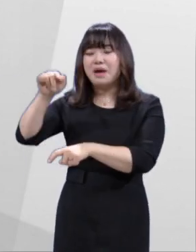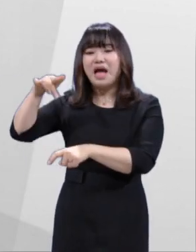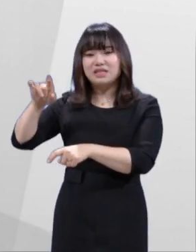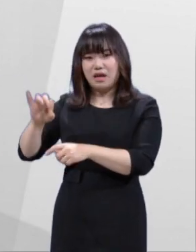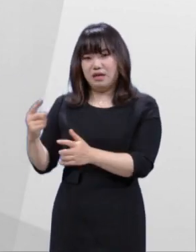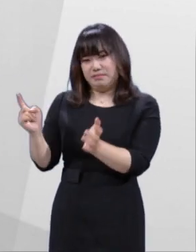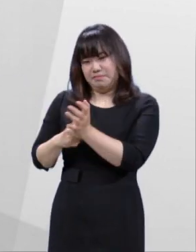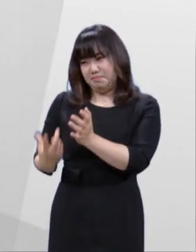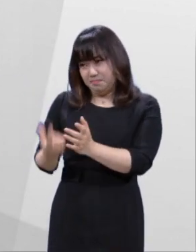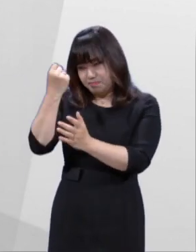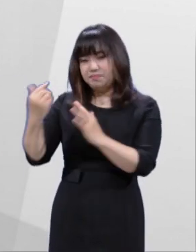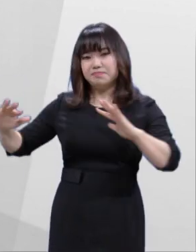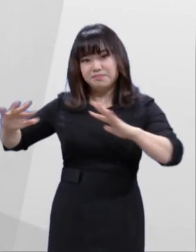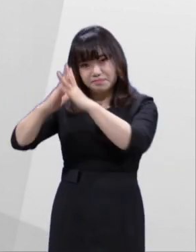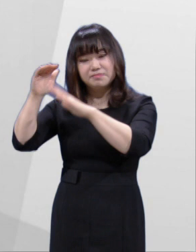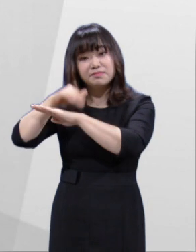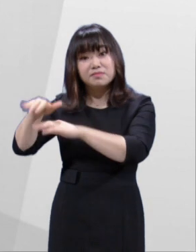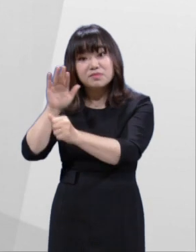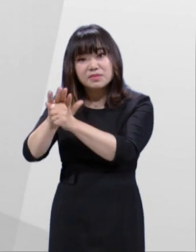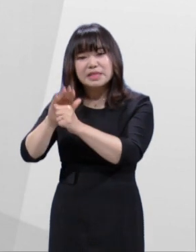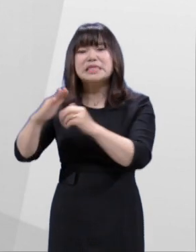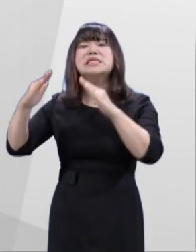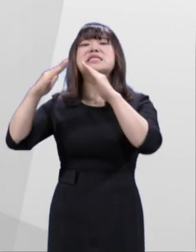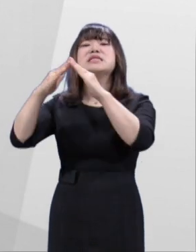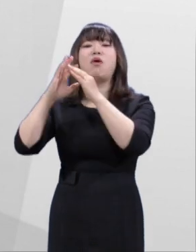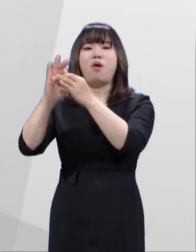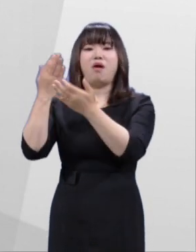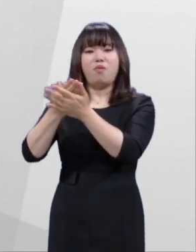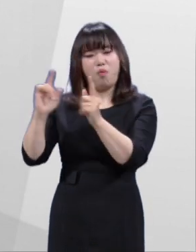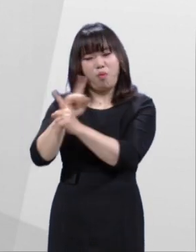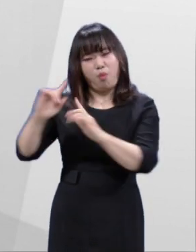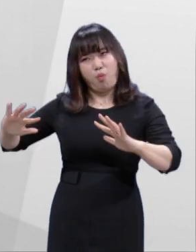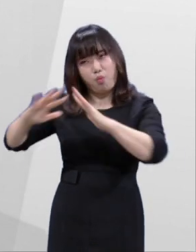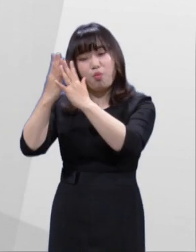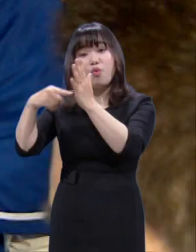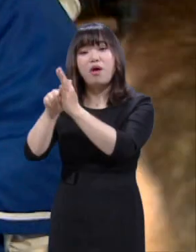신속 통합 기획 추진 등 주택 개발 관련 공약을 내놨습니다.